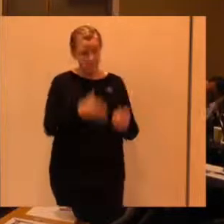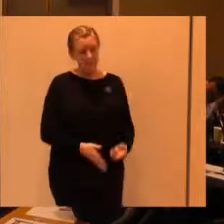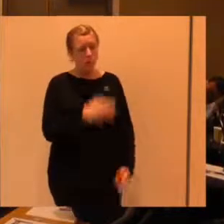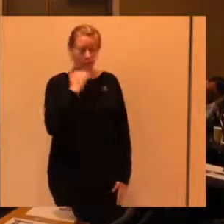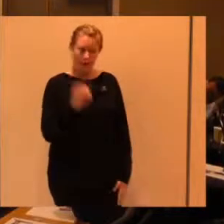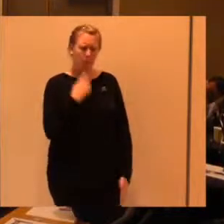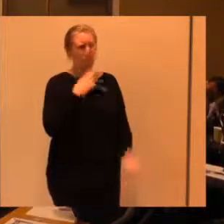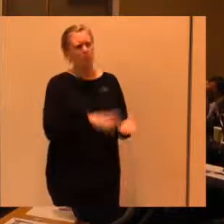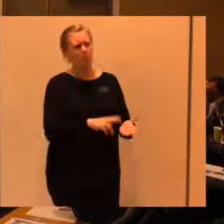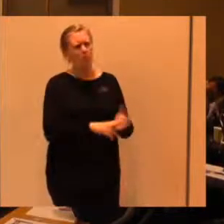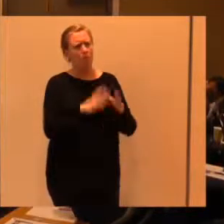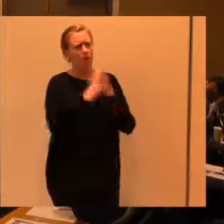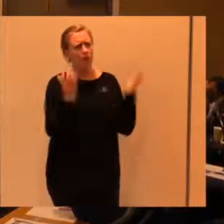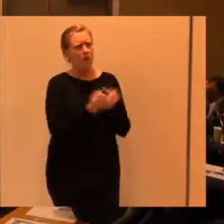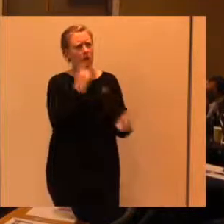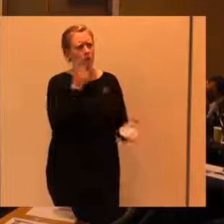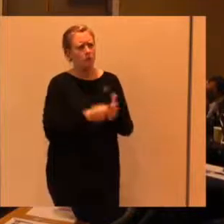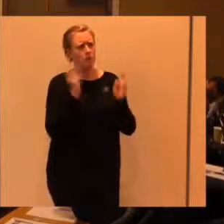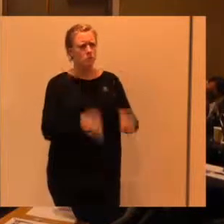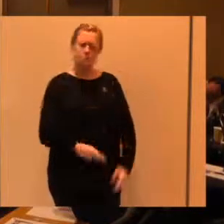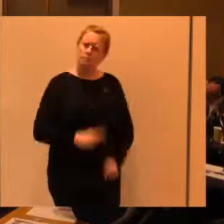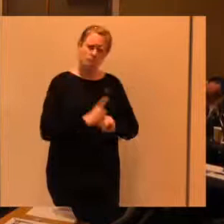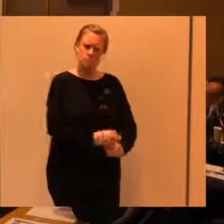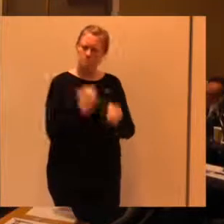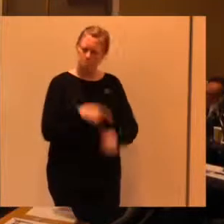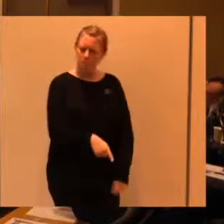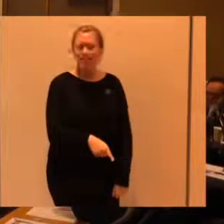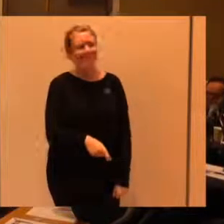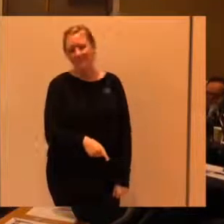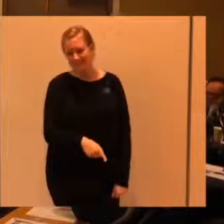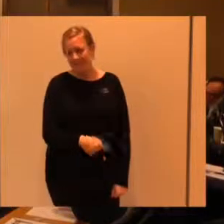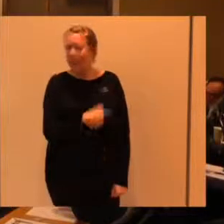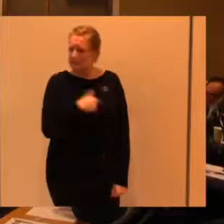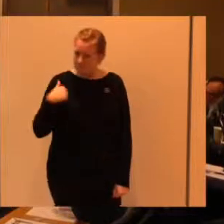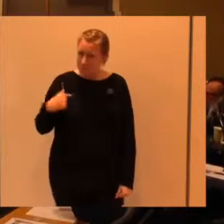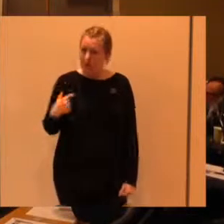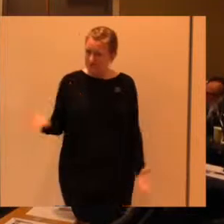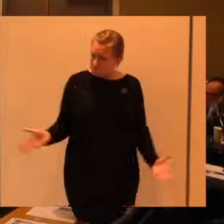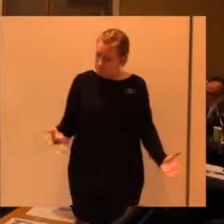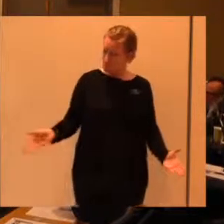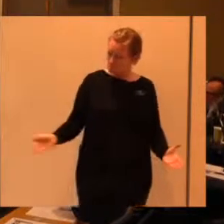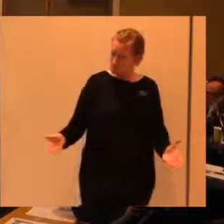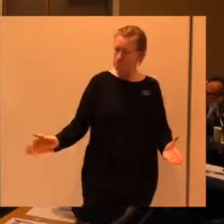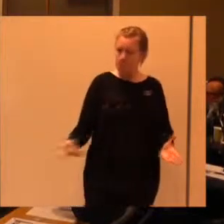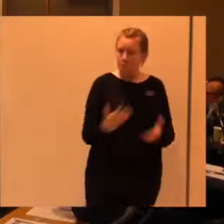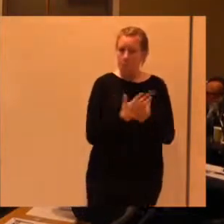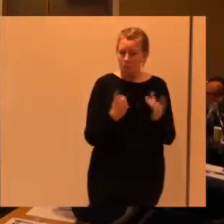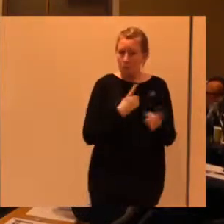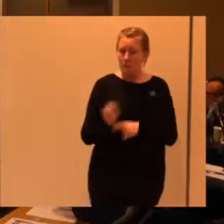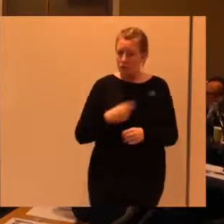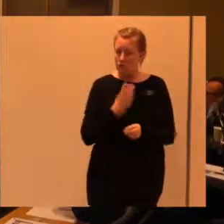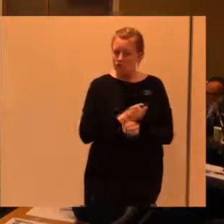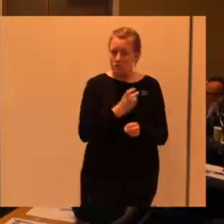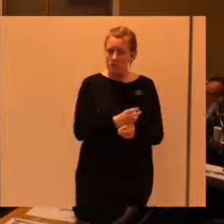för att fatta beslut om det. Så vi har låtit ganska många personer göra de här båda testerna nu då, och då kan vi